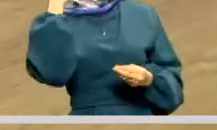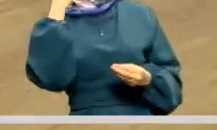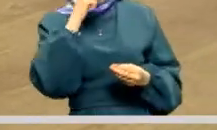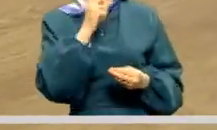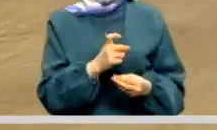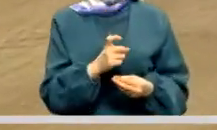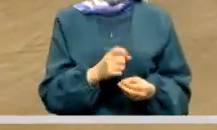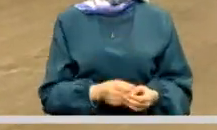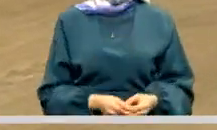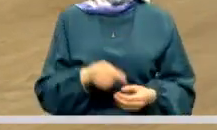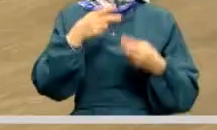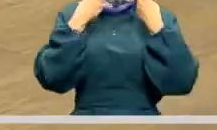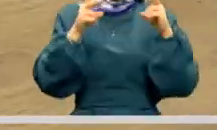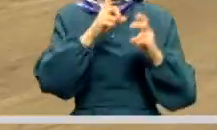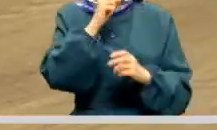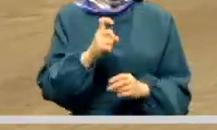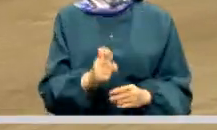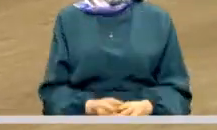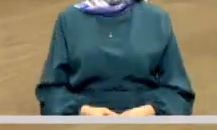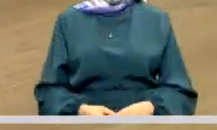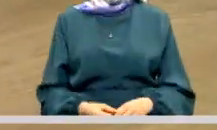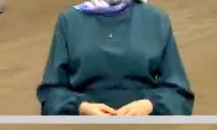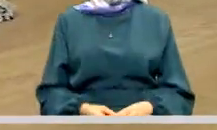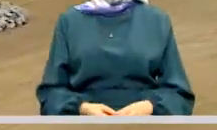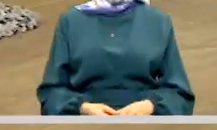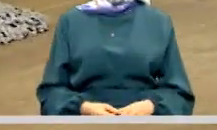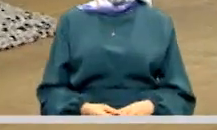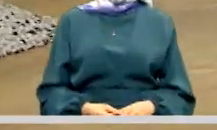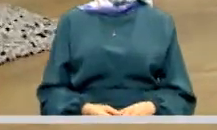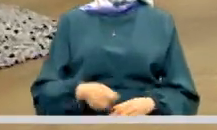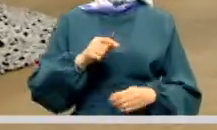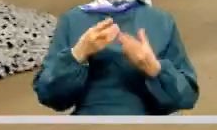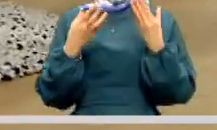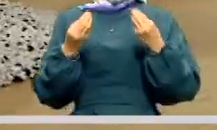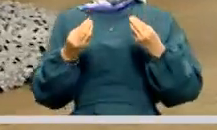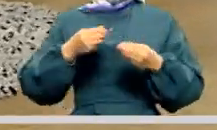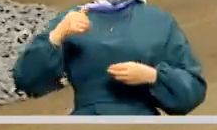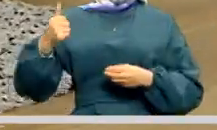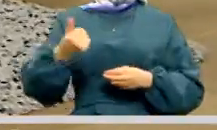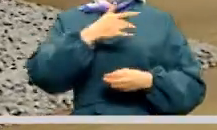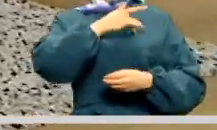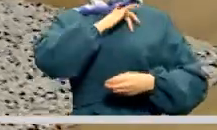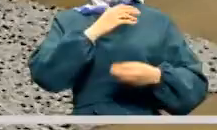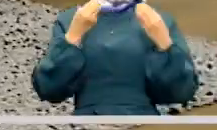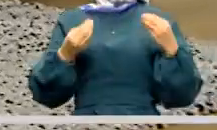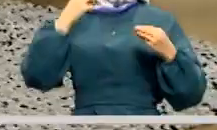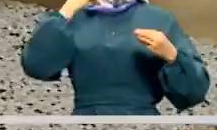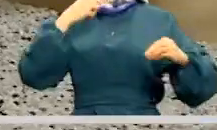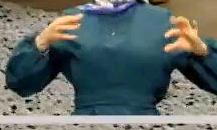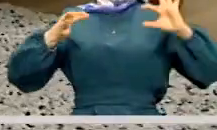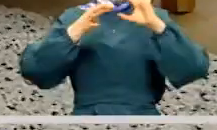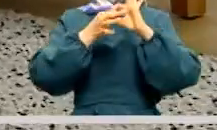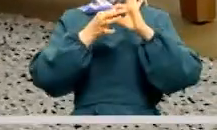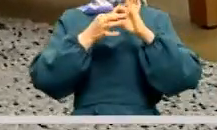biraz daha konuyu açsak Evet bu en önemli iman ve güzel ahlak arasındaki bağın